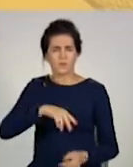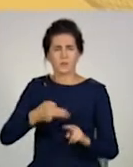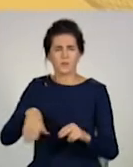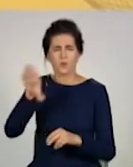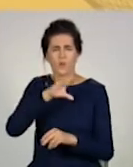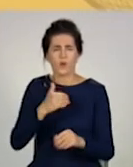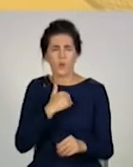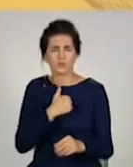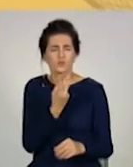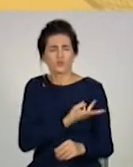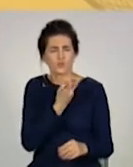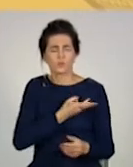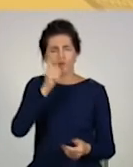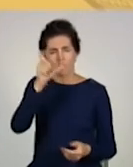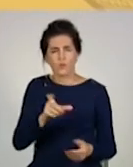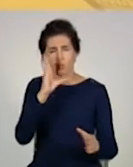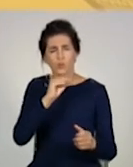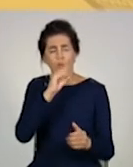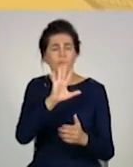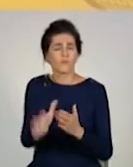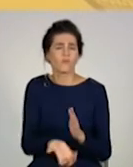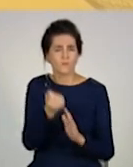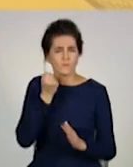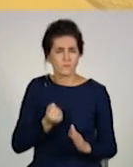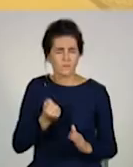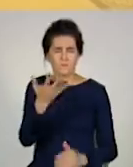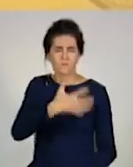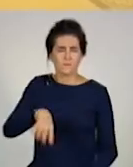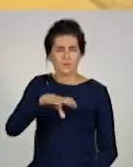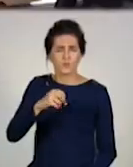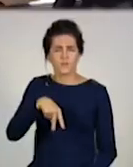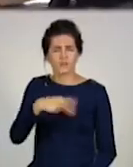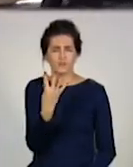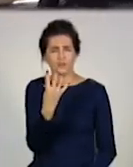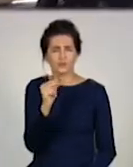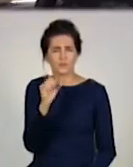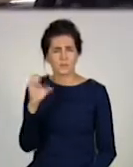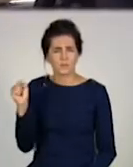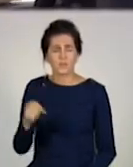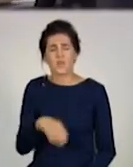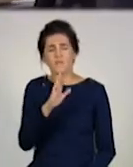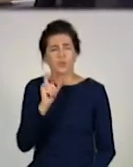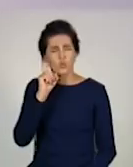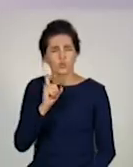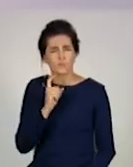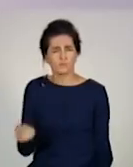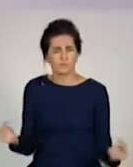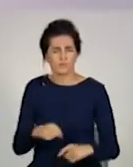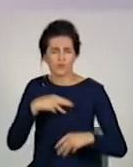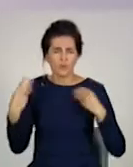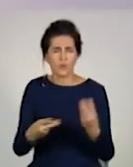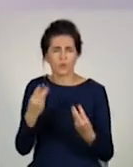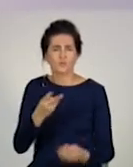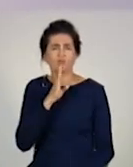цивилизации, желание человека успеть все за 24 часа. В Україні жінки згасають частіше за